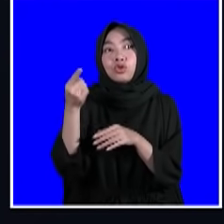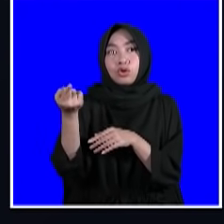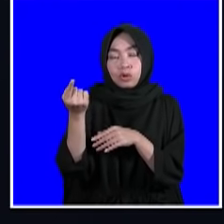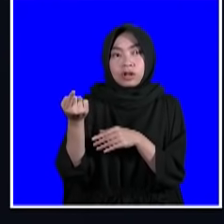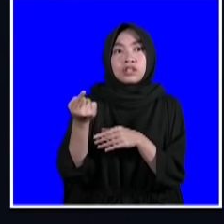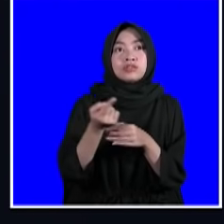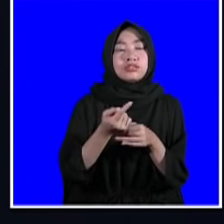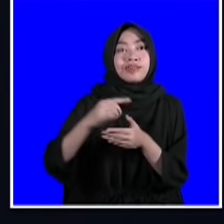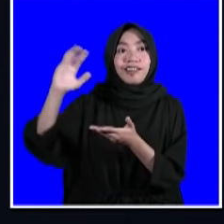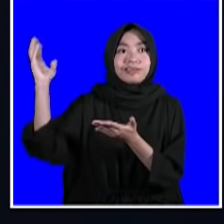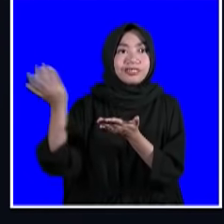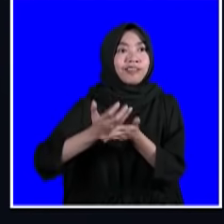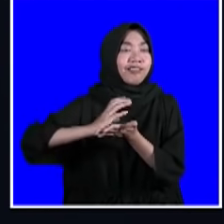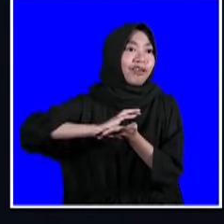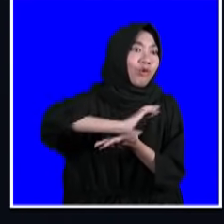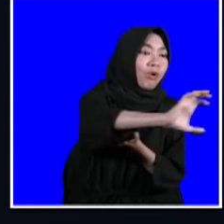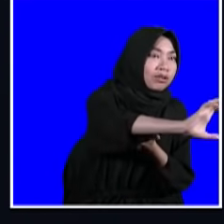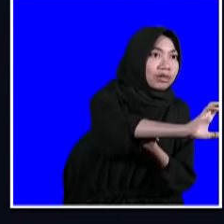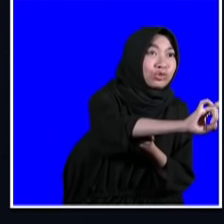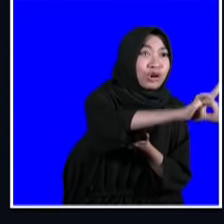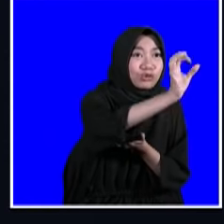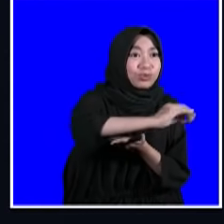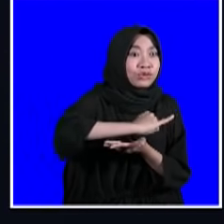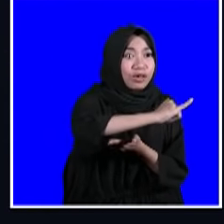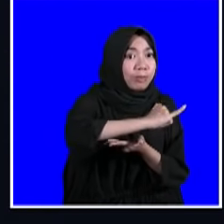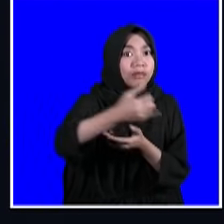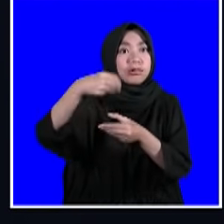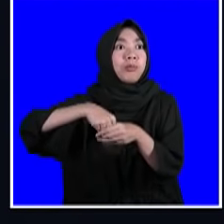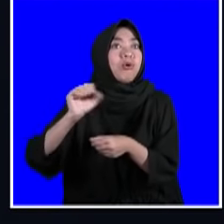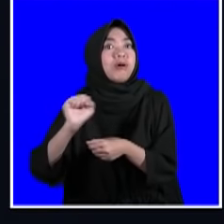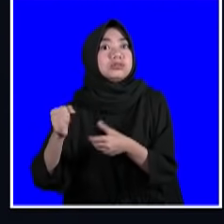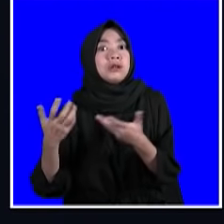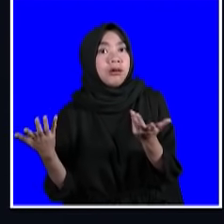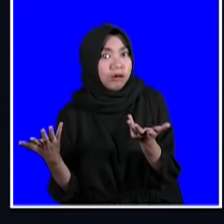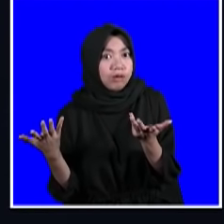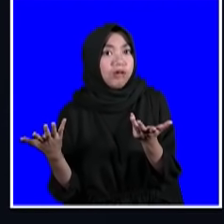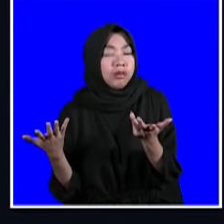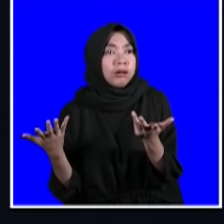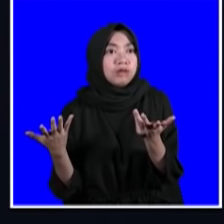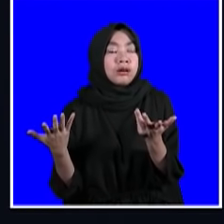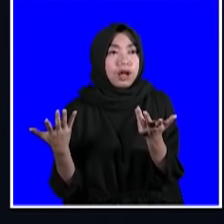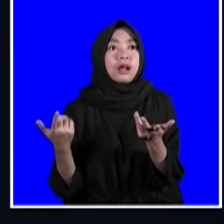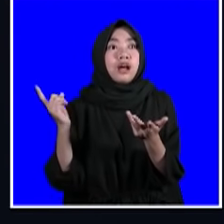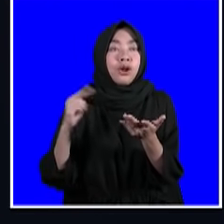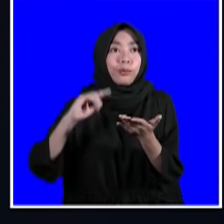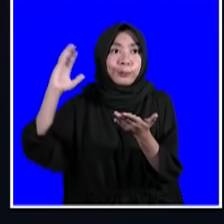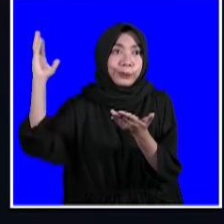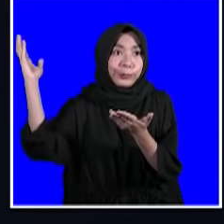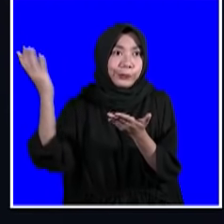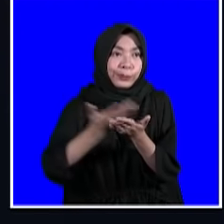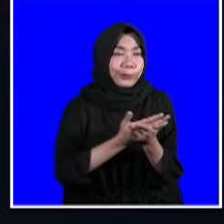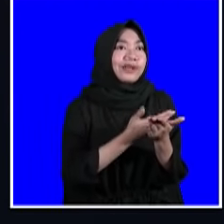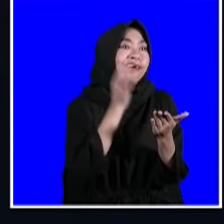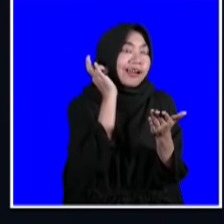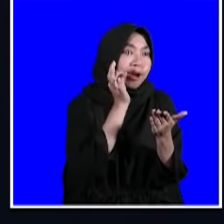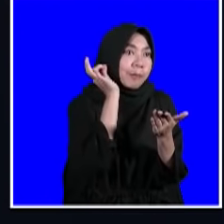dengan pendapatan Anda. Kan tidak ada yang bisa ditabung atau diinvestasikan. Sementara kalau Anda melakukan